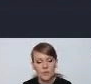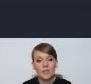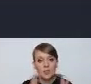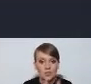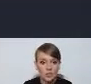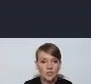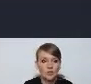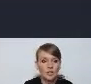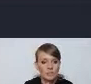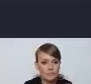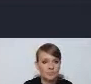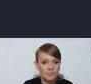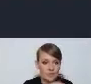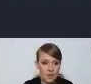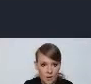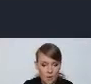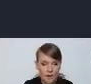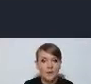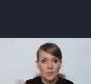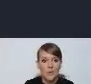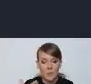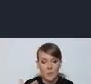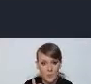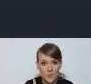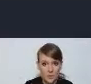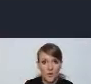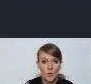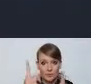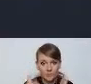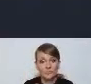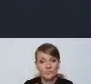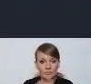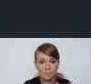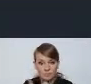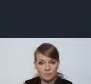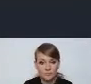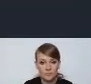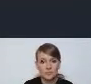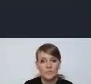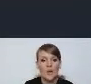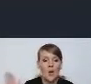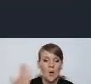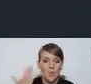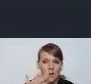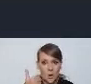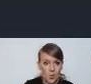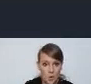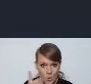przedsięwzięć, które były realizowane, czy rozpoczęła się ich realizacja w ostatnim roku.